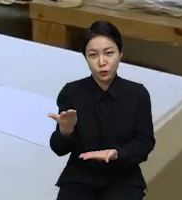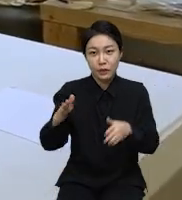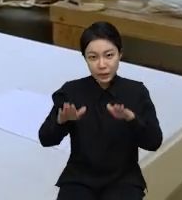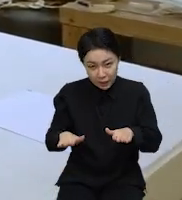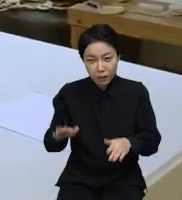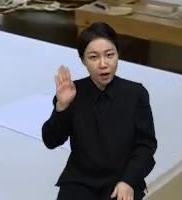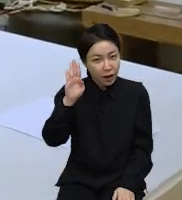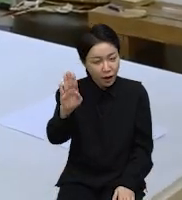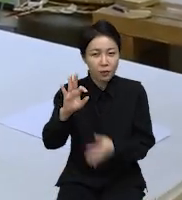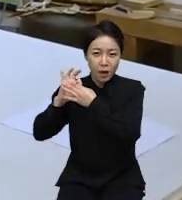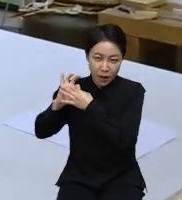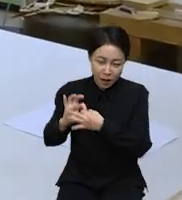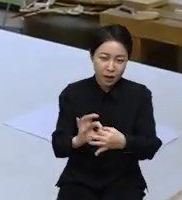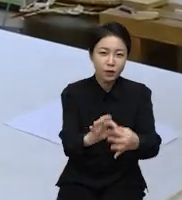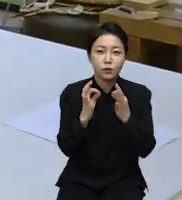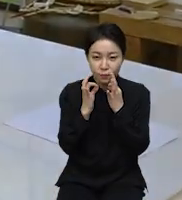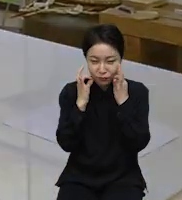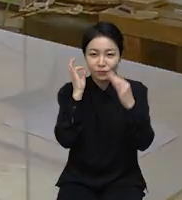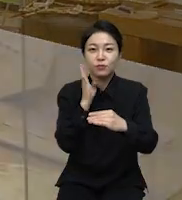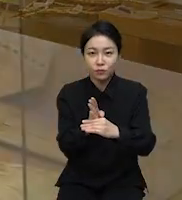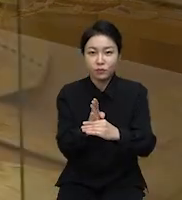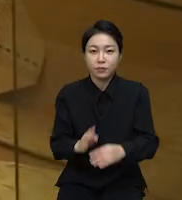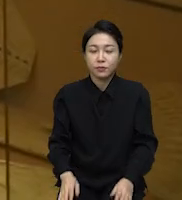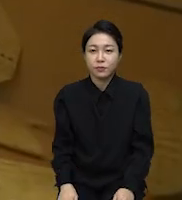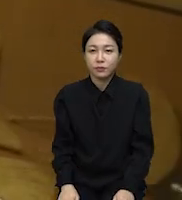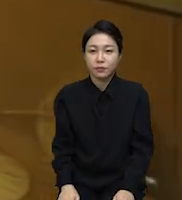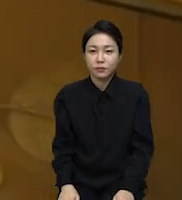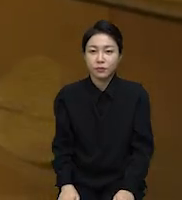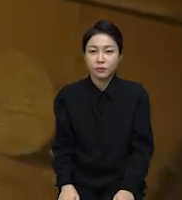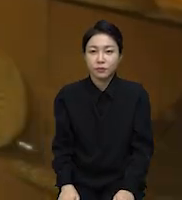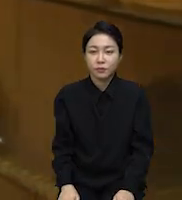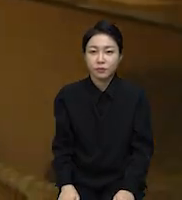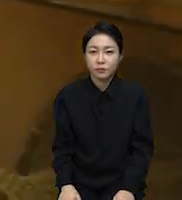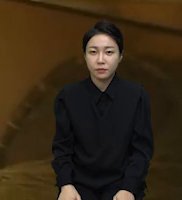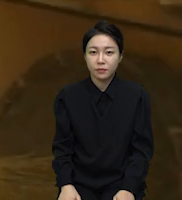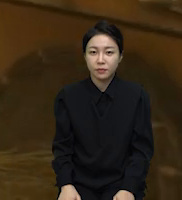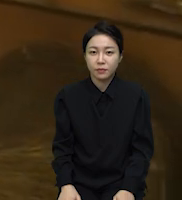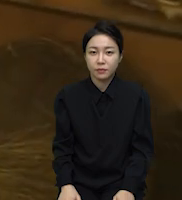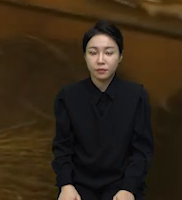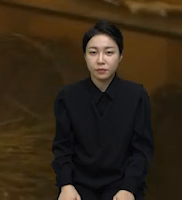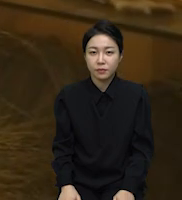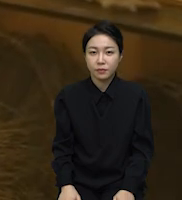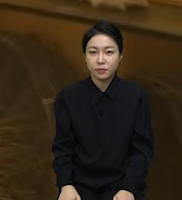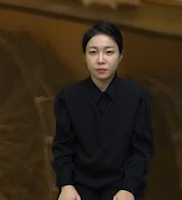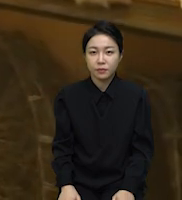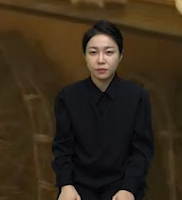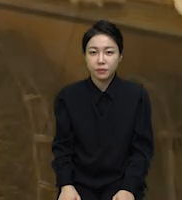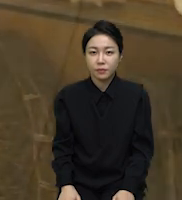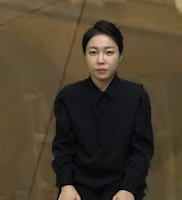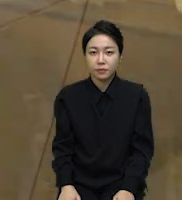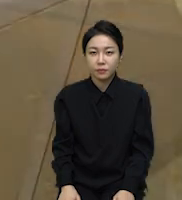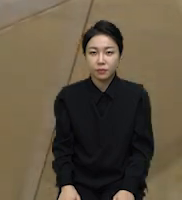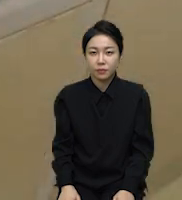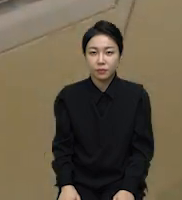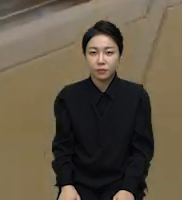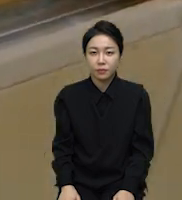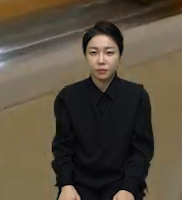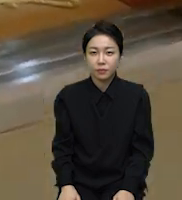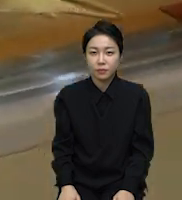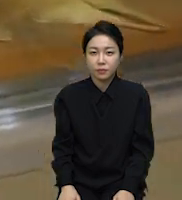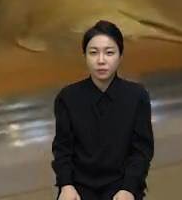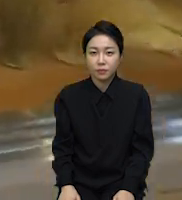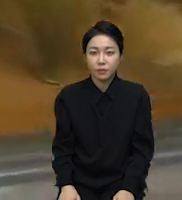대해 공유하고 과거의 풀집 공예가 현재와 미래로 연결될 수 있도록 노력하고 있습니다.